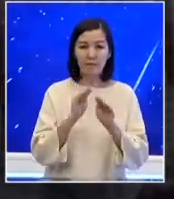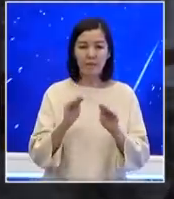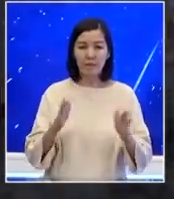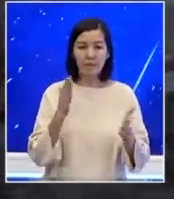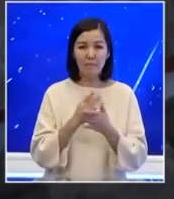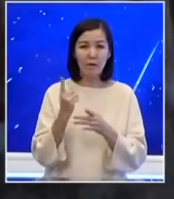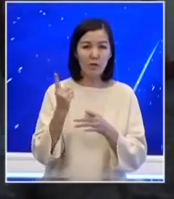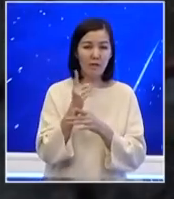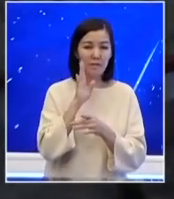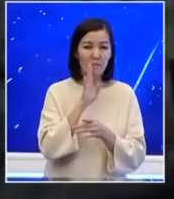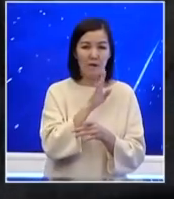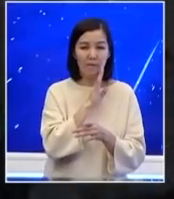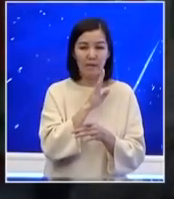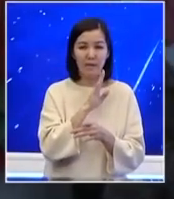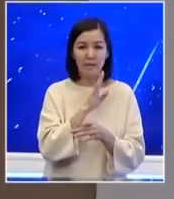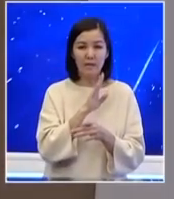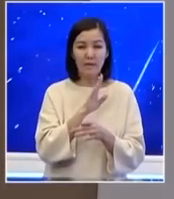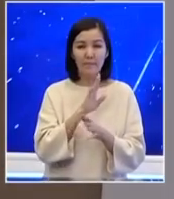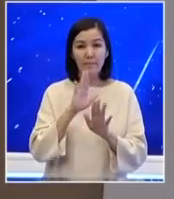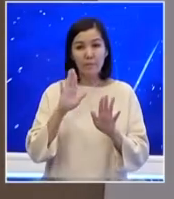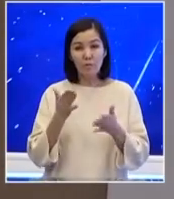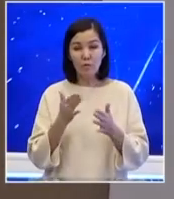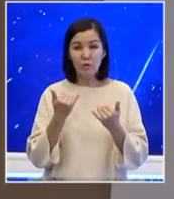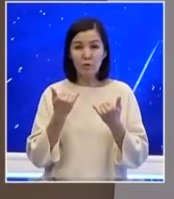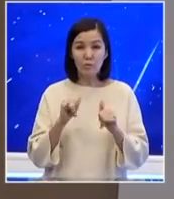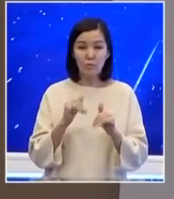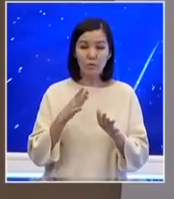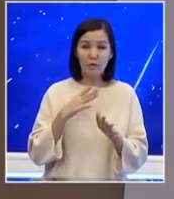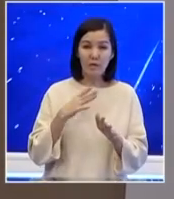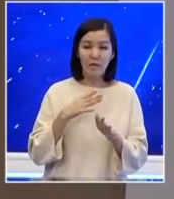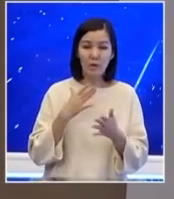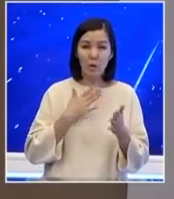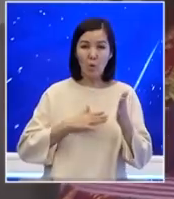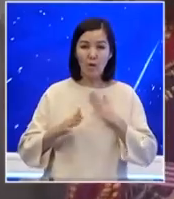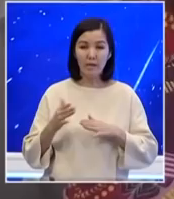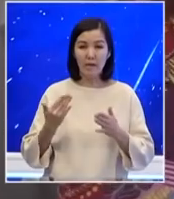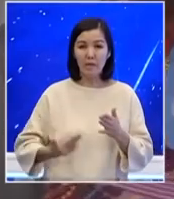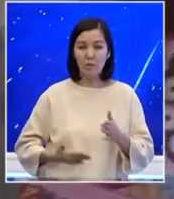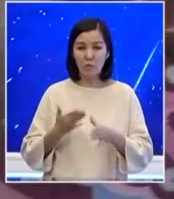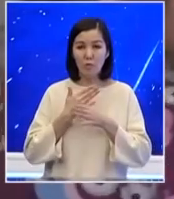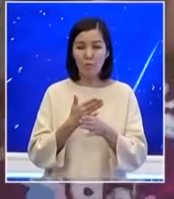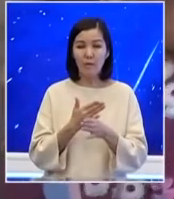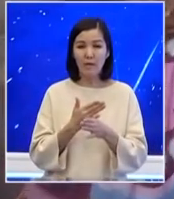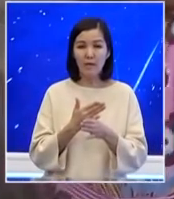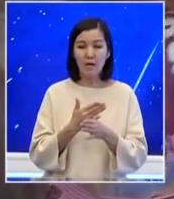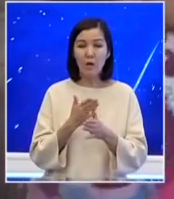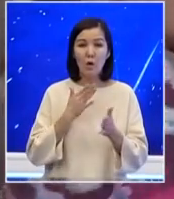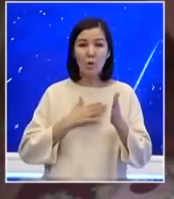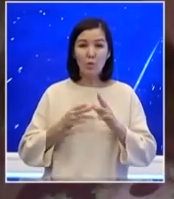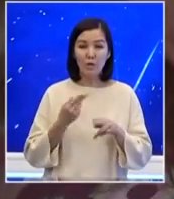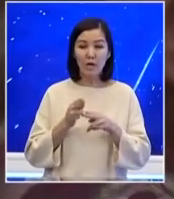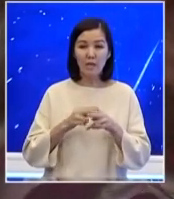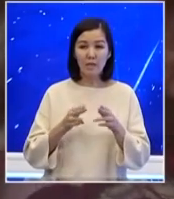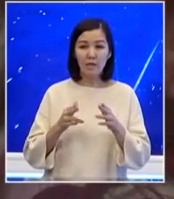тәрбиелеп отырған жалғыз басты ана мұндай тосын сыйды мүлде күтпегенін айтады. Атаулы әлеуметтік көмек қаржысына күнелтетін оның қуанышында шек